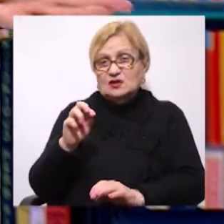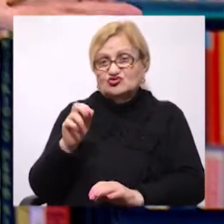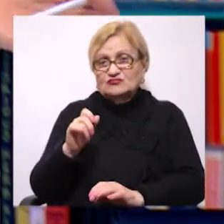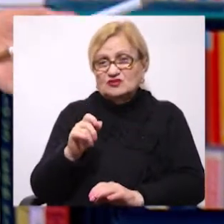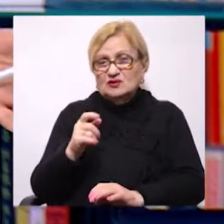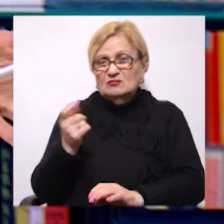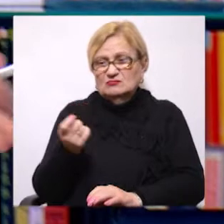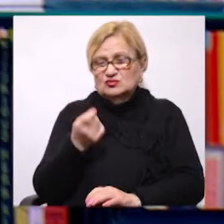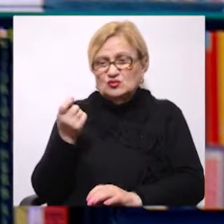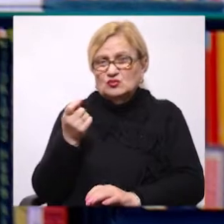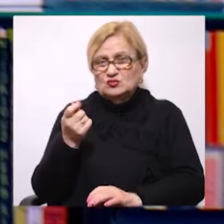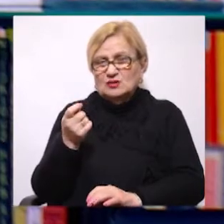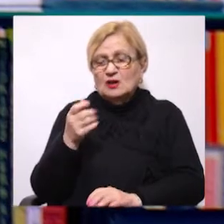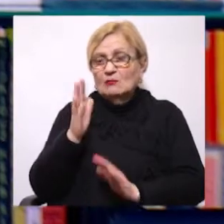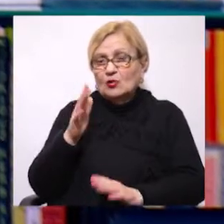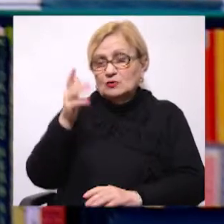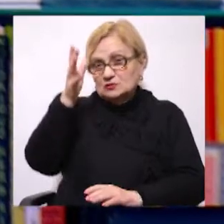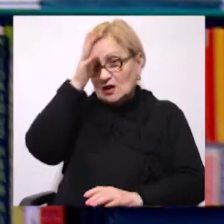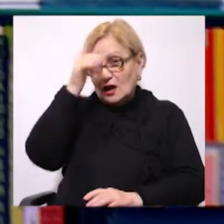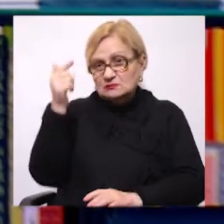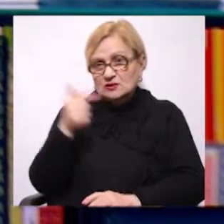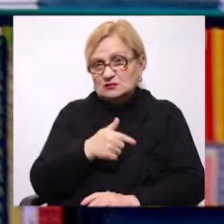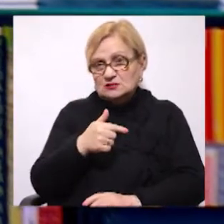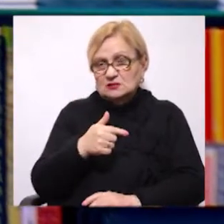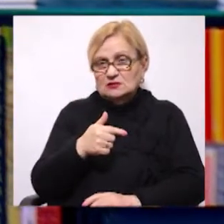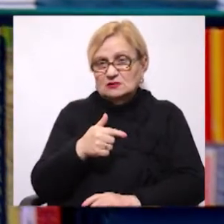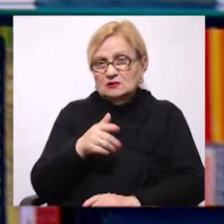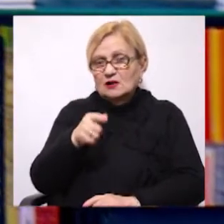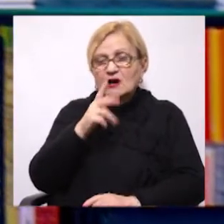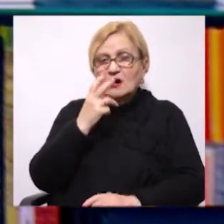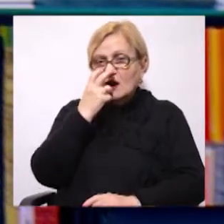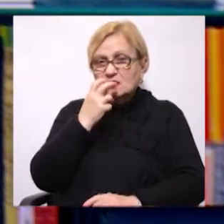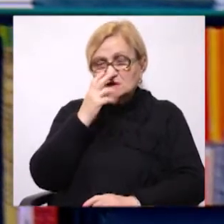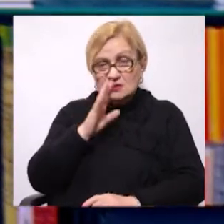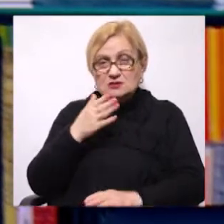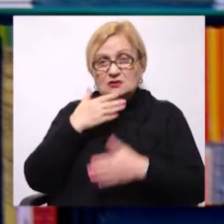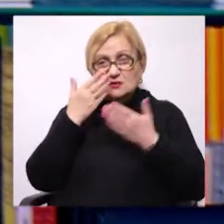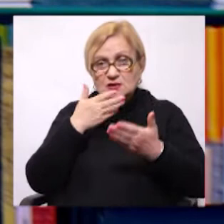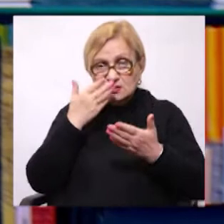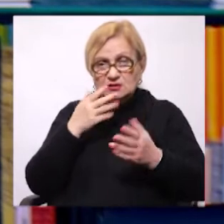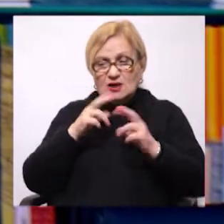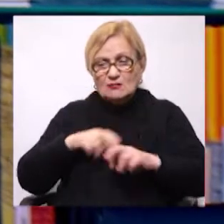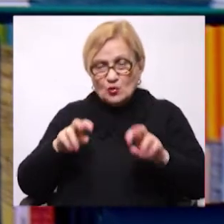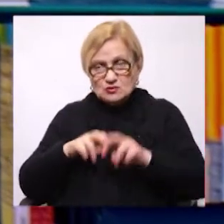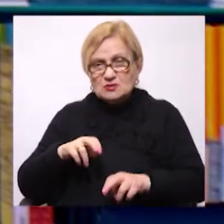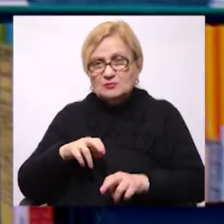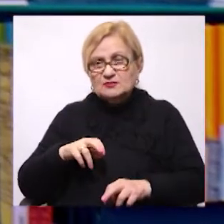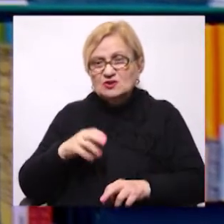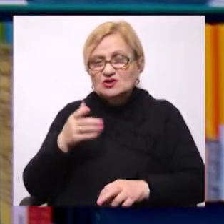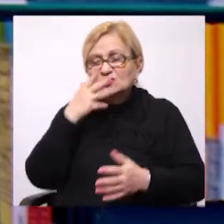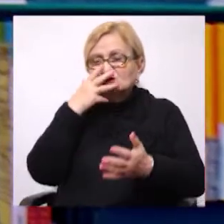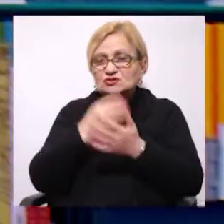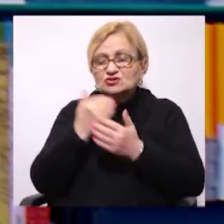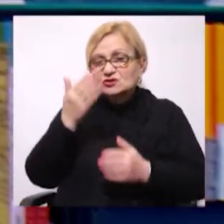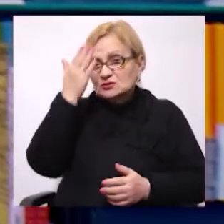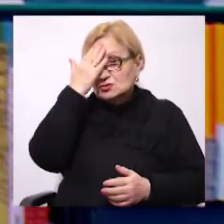ამ საგანმანათლებლო კუთხით და მიმართულებით. არ დაიზარო კითხვა, არ დაიზარო ძიება. გაღრმავე შენი ცოდნა,